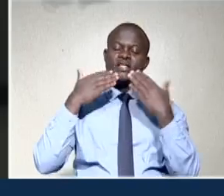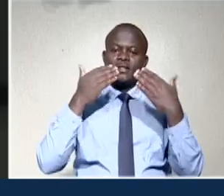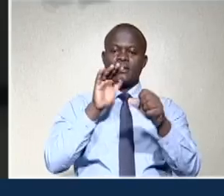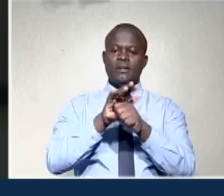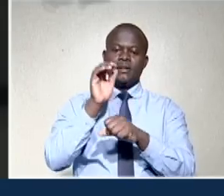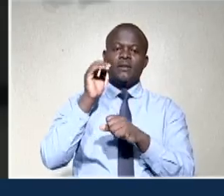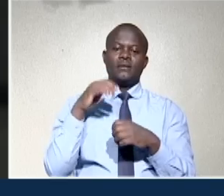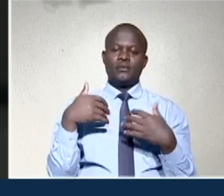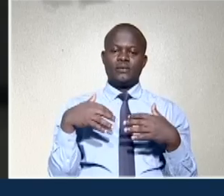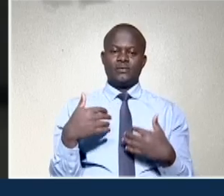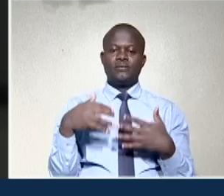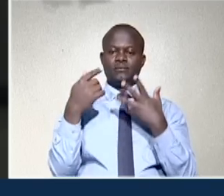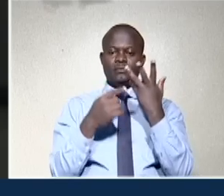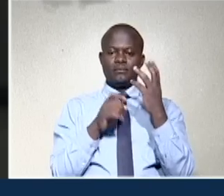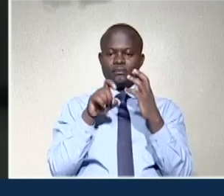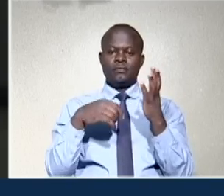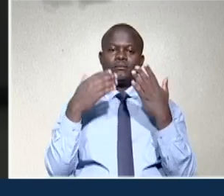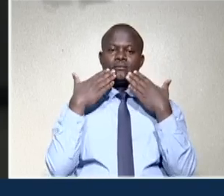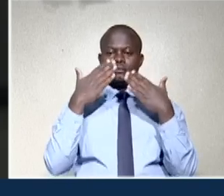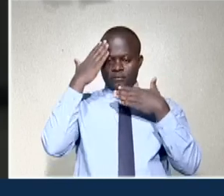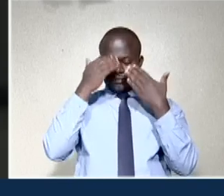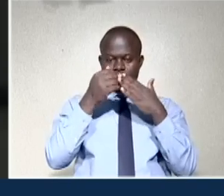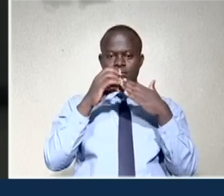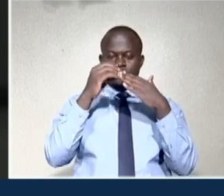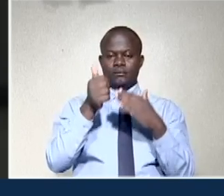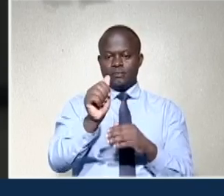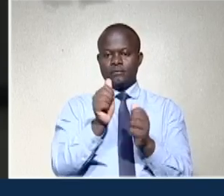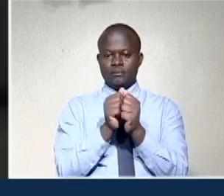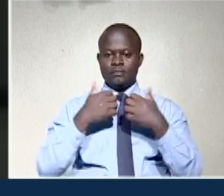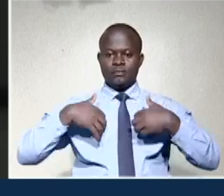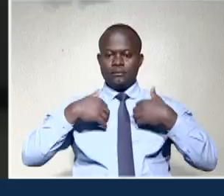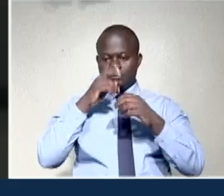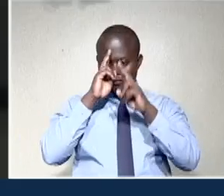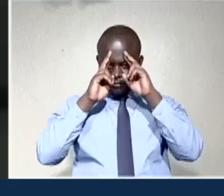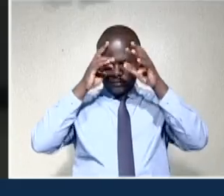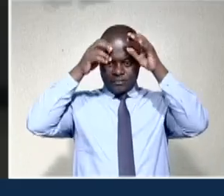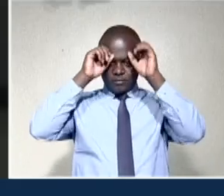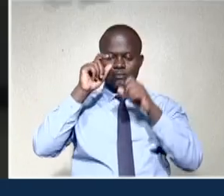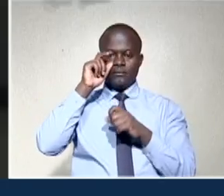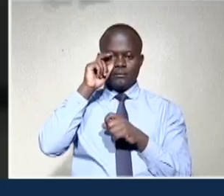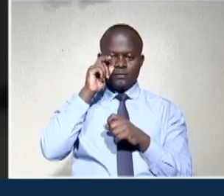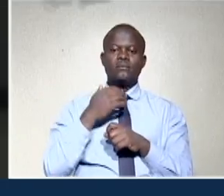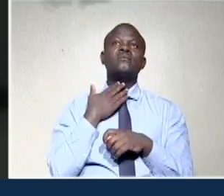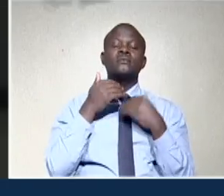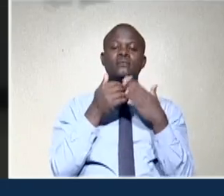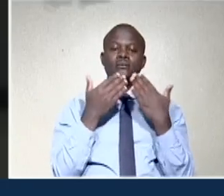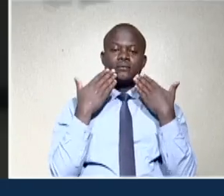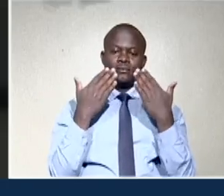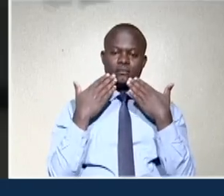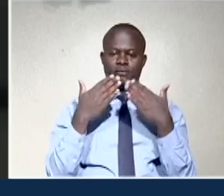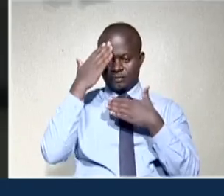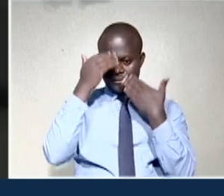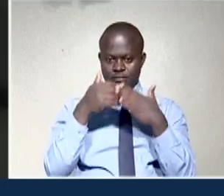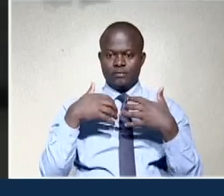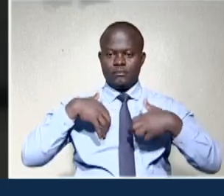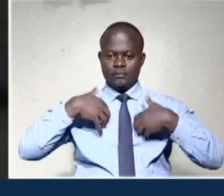mwateye inyuma. Ni ibintu bikwiye gushimwa kubera imiyoborere yawe n'umuhate wawe nyakubahwa Perezida Kagame. Ndifuza rero kugushimira kubw'umuhate